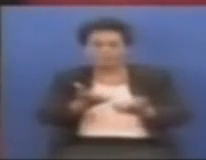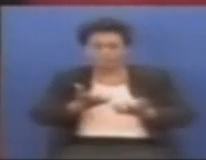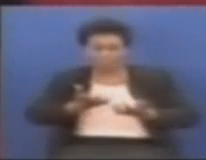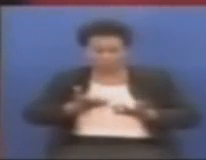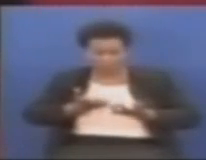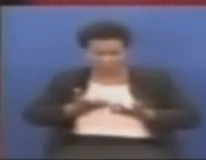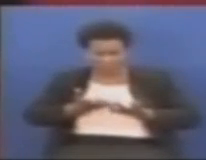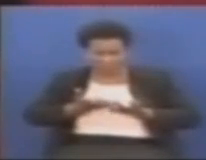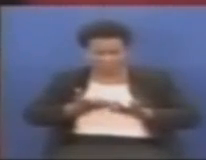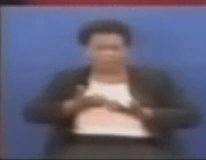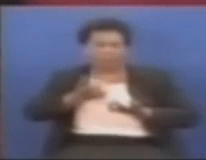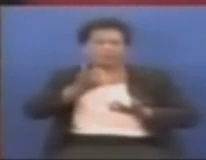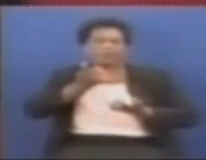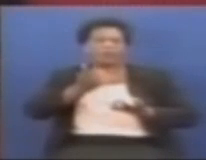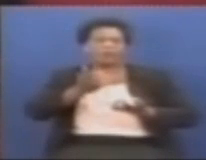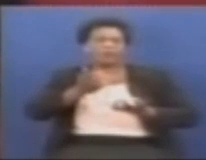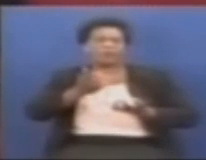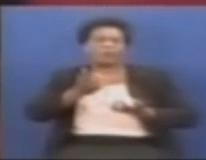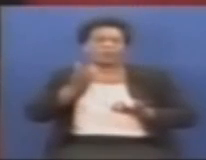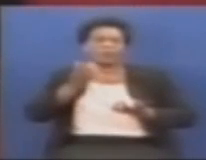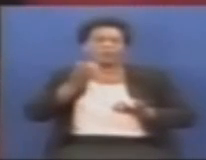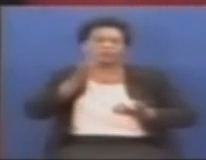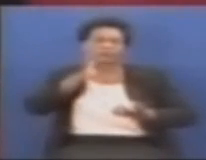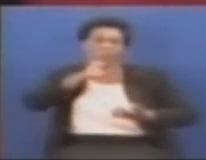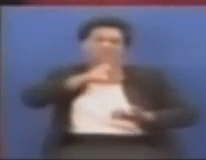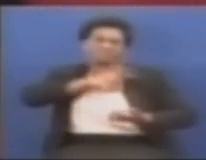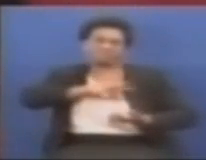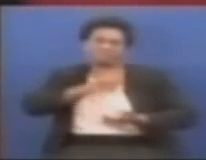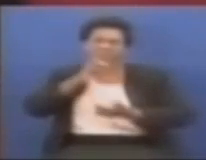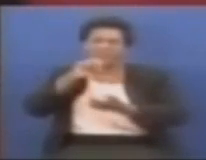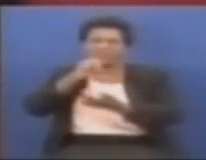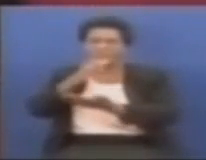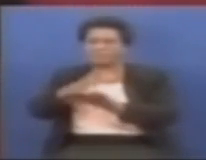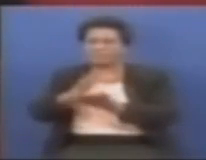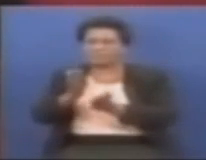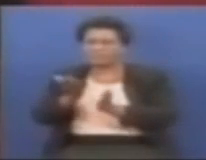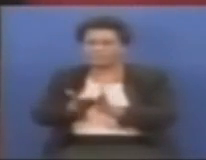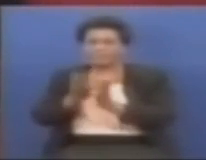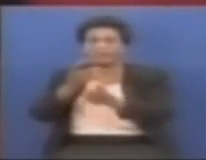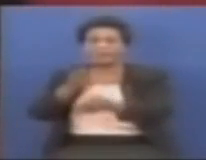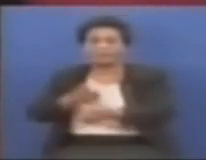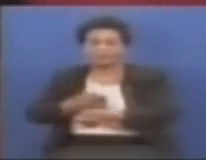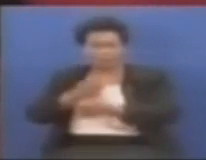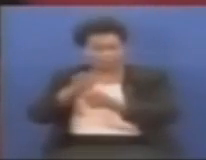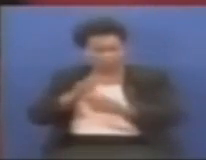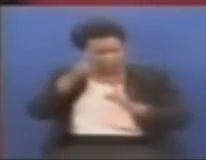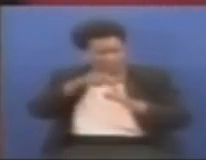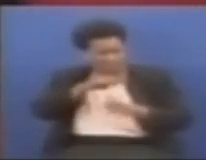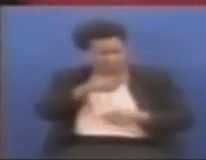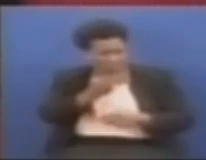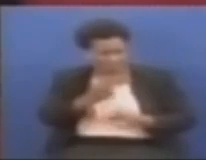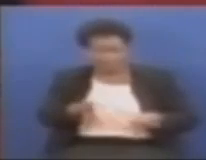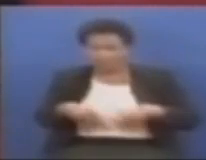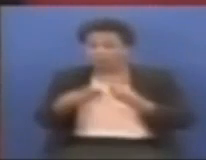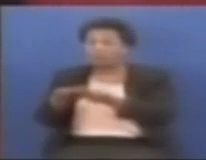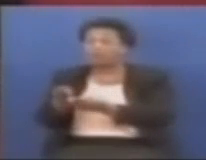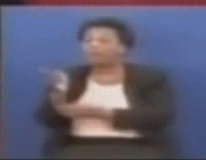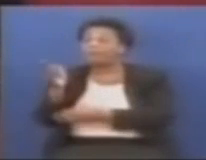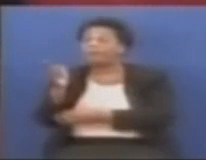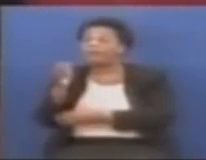kujiajiri kwenye sekta ya kilimo na kuwawezesha kwa kuwapa mtaji ili wafanye shughuli za kilimo zenye